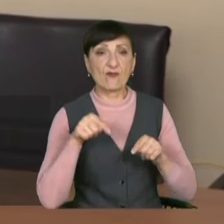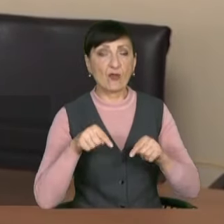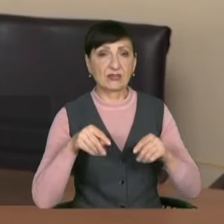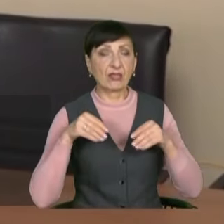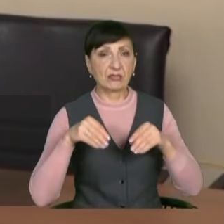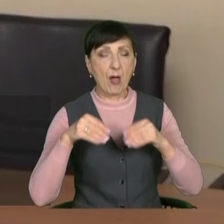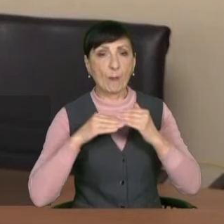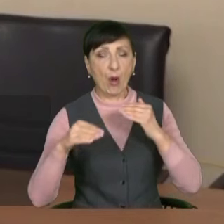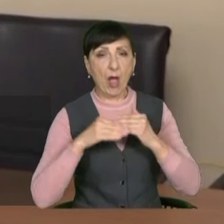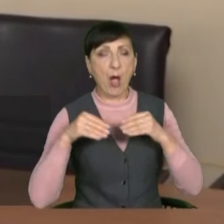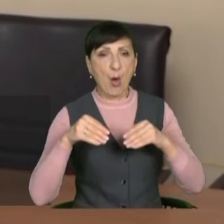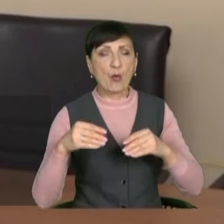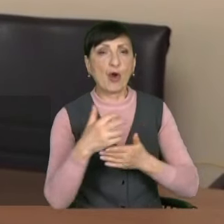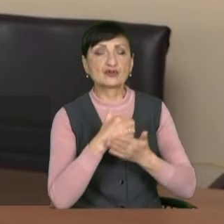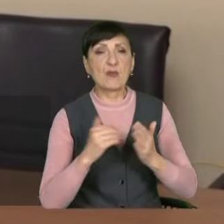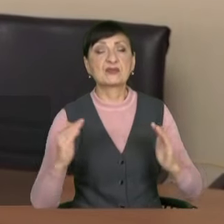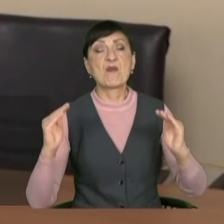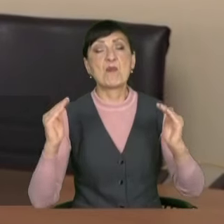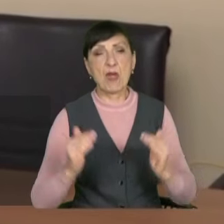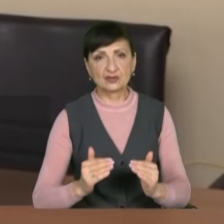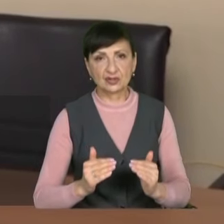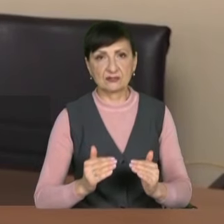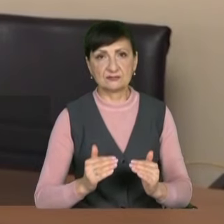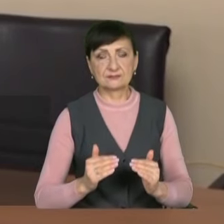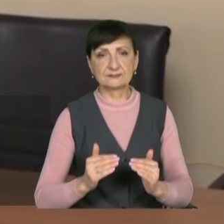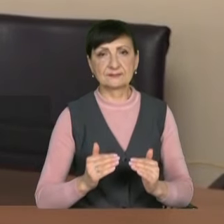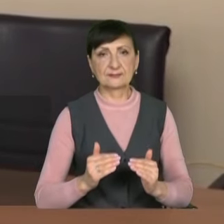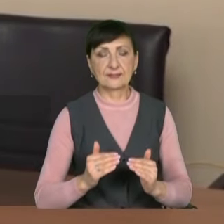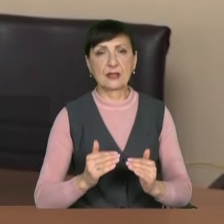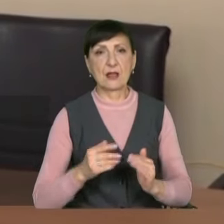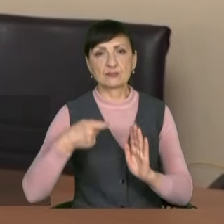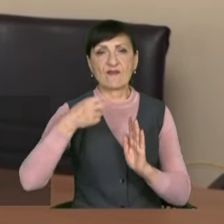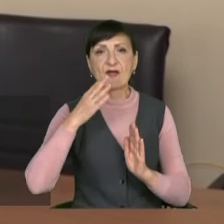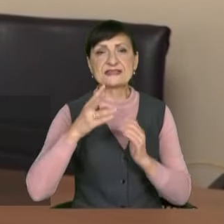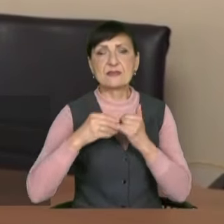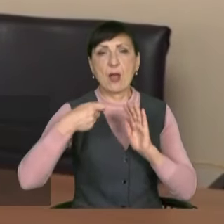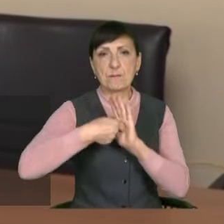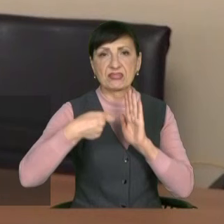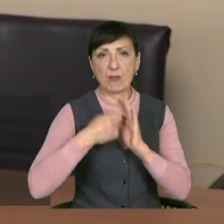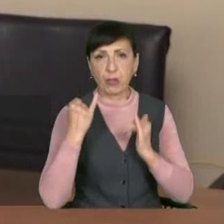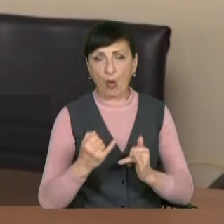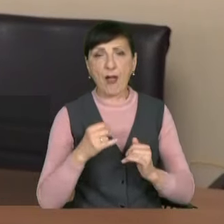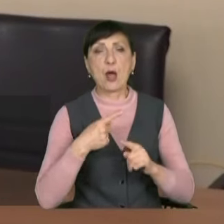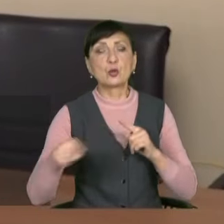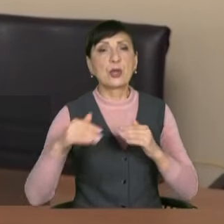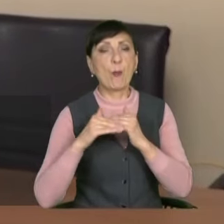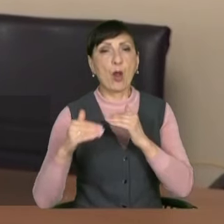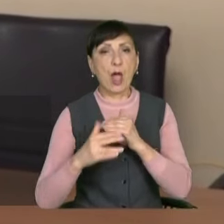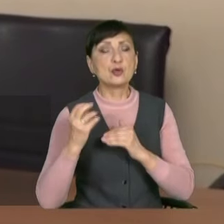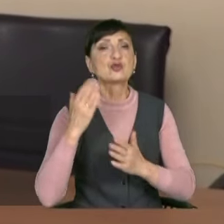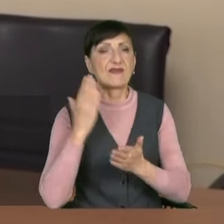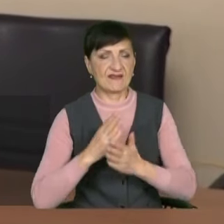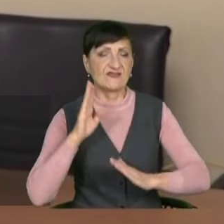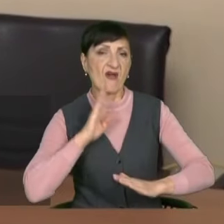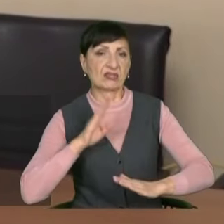полях урожая будет меньше, во-первых. Во-вторых, на многих полях еще